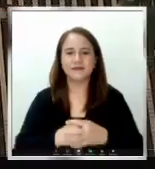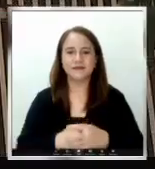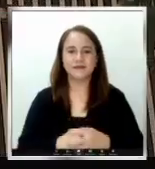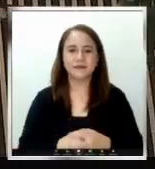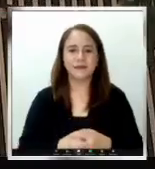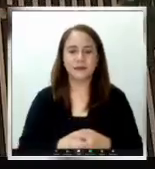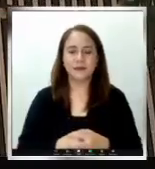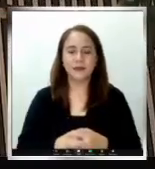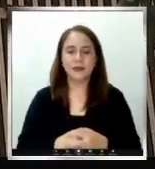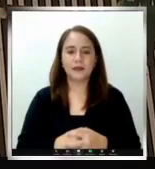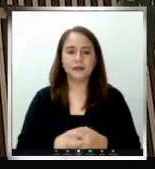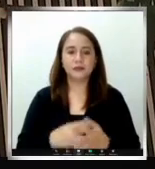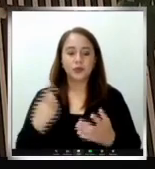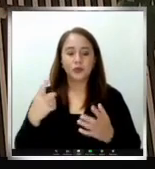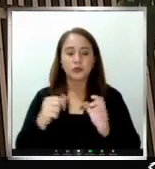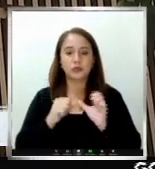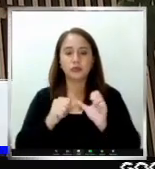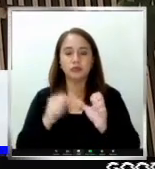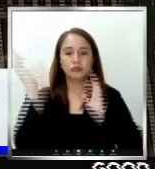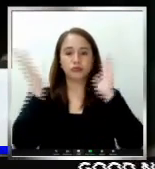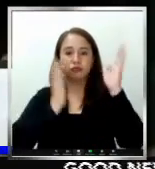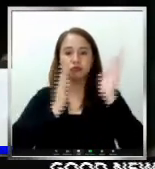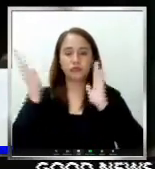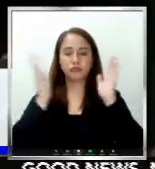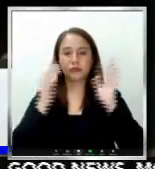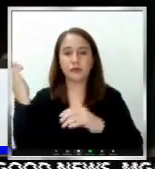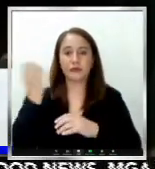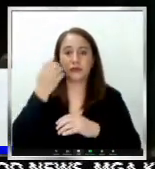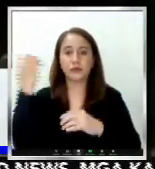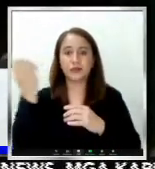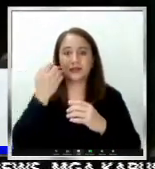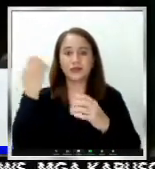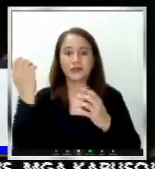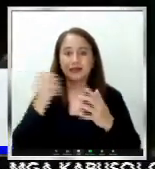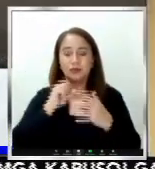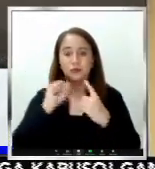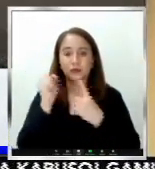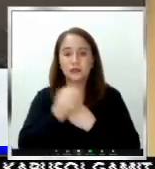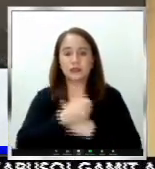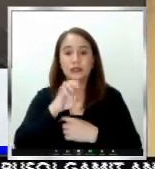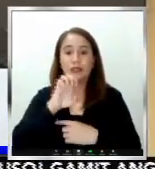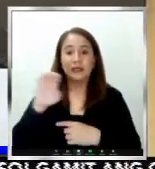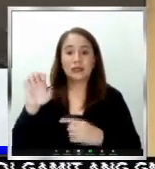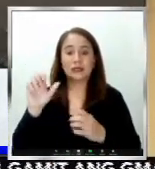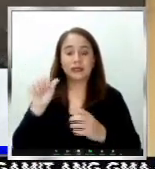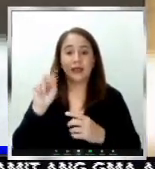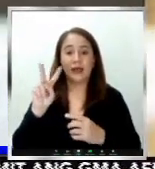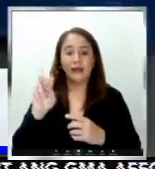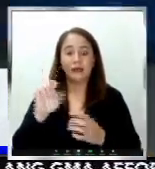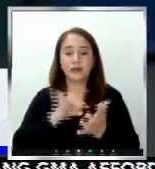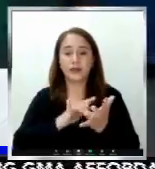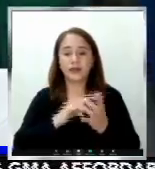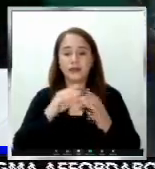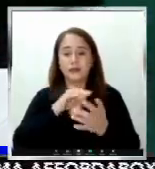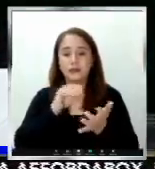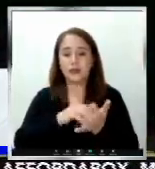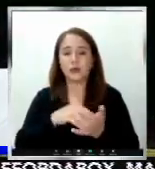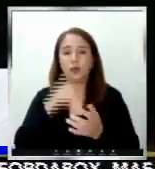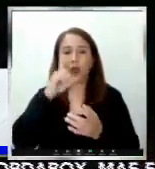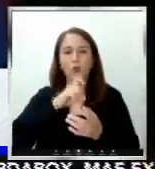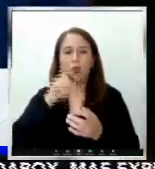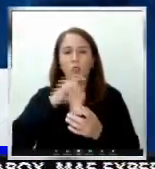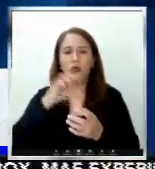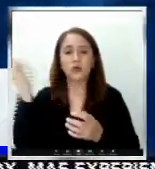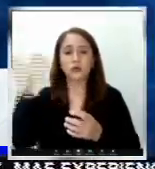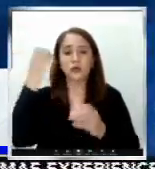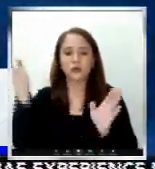Para patuloy na makapagserbisyo ng mga emergency cases, binuksan na ng East Avenue Medical Center ang luma nilang emergency room. Dahil dito, gumanda